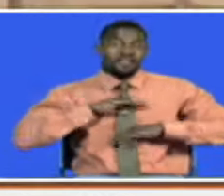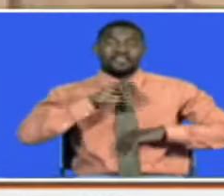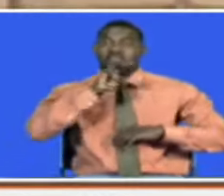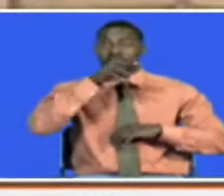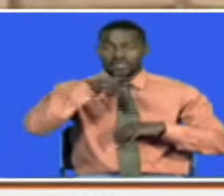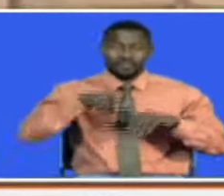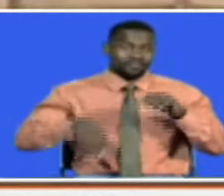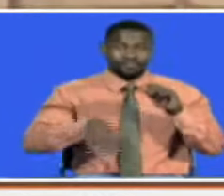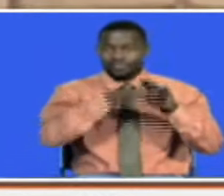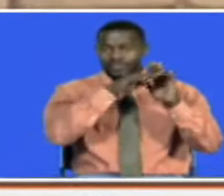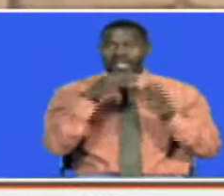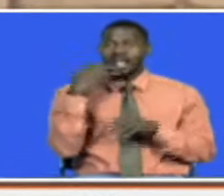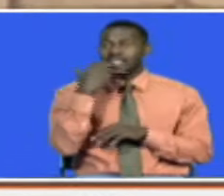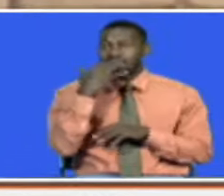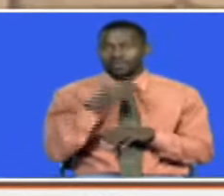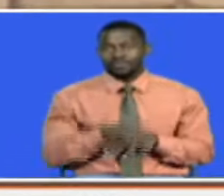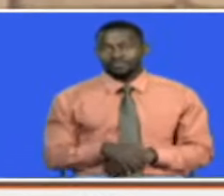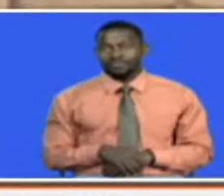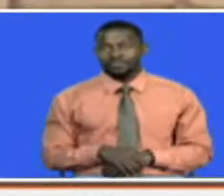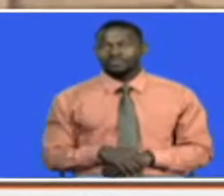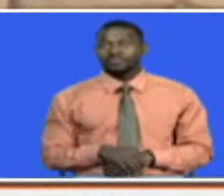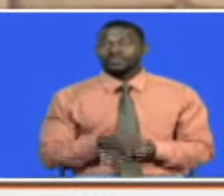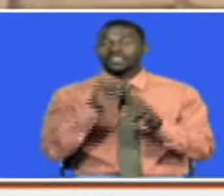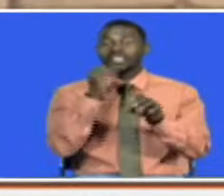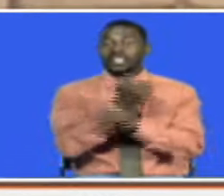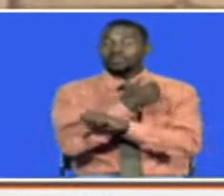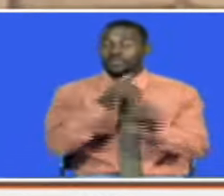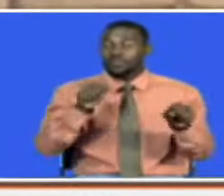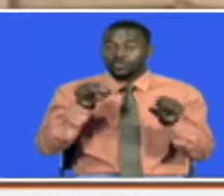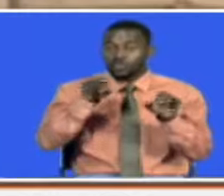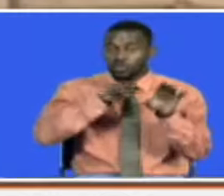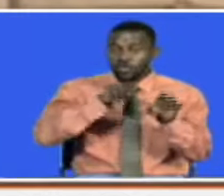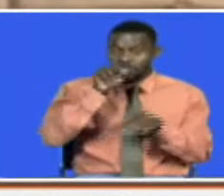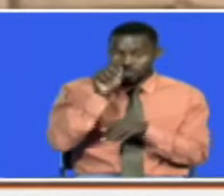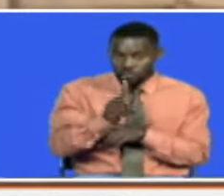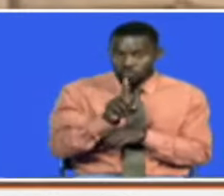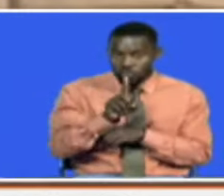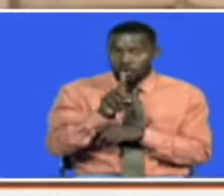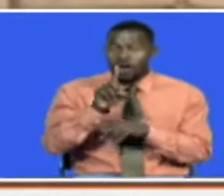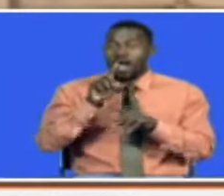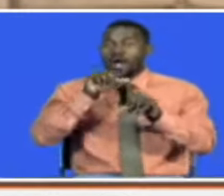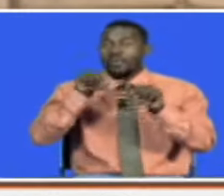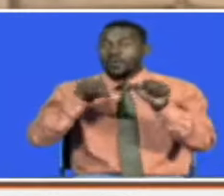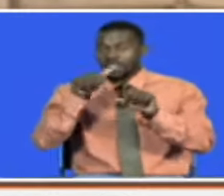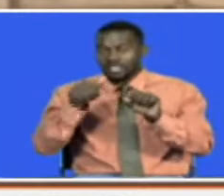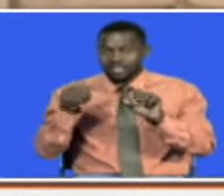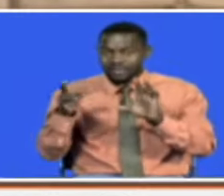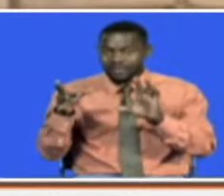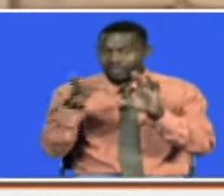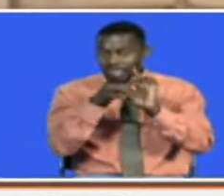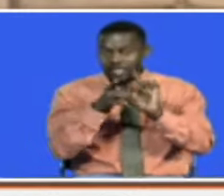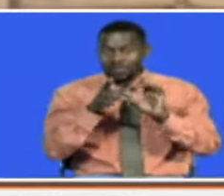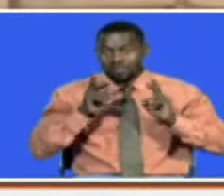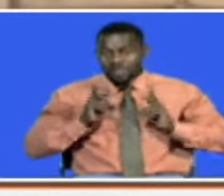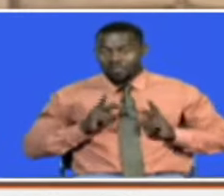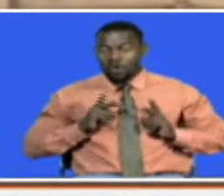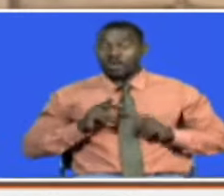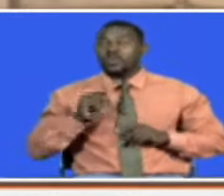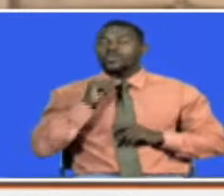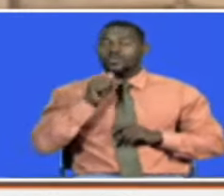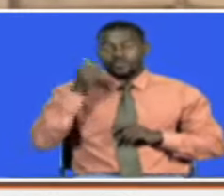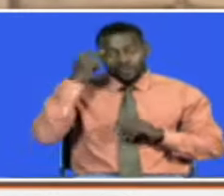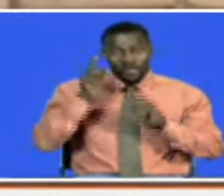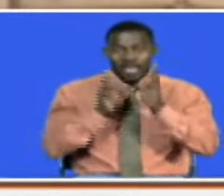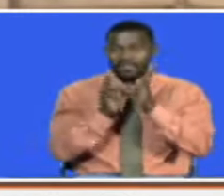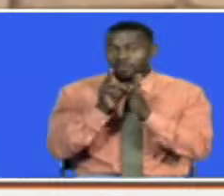zikaanza. We shall not join you in the chorus of uniting the people, not for their development, but in order